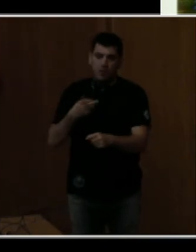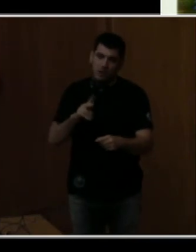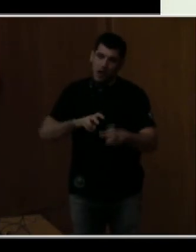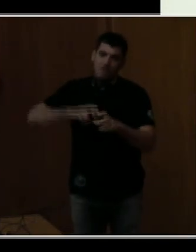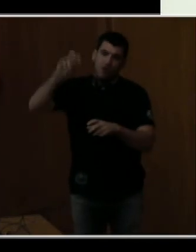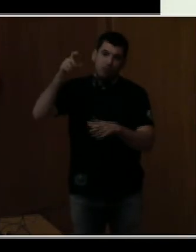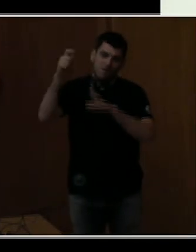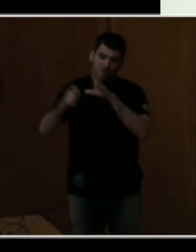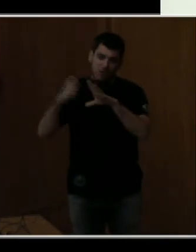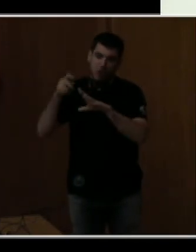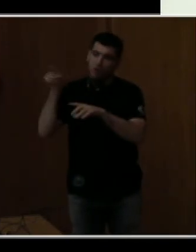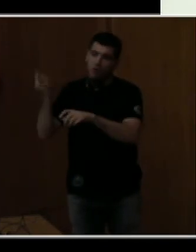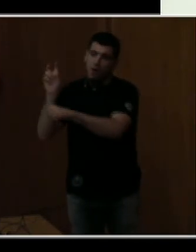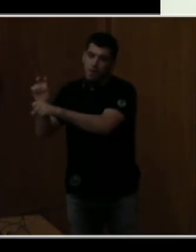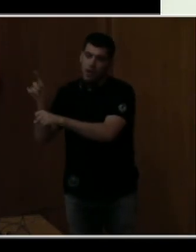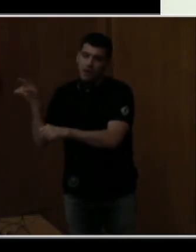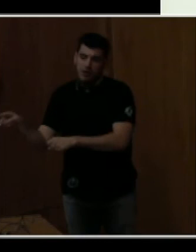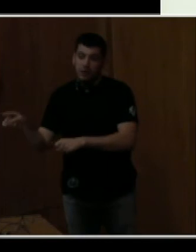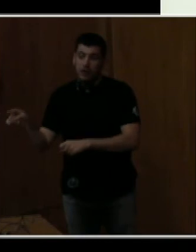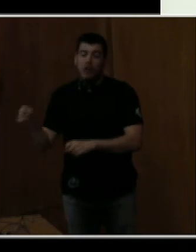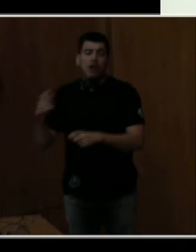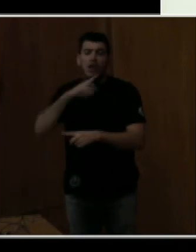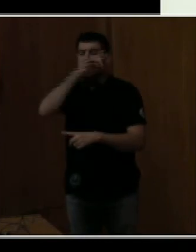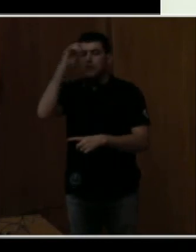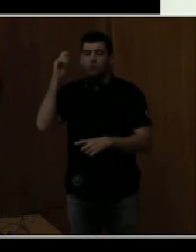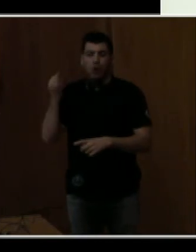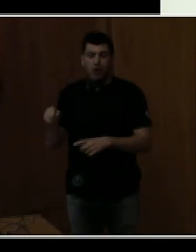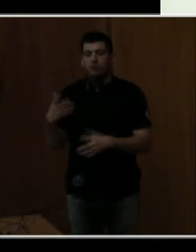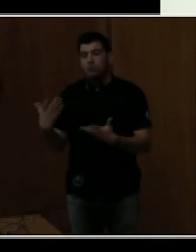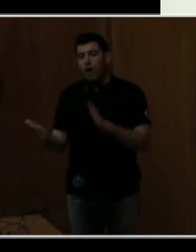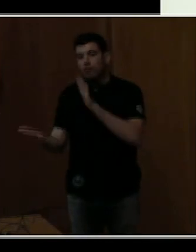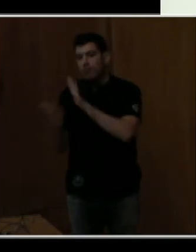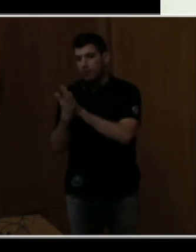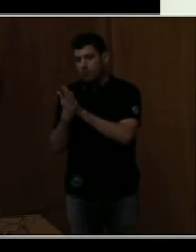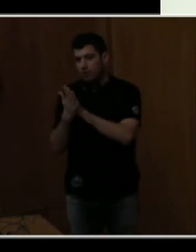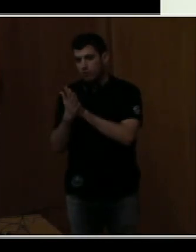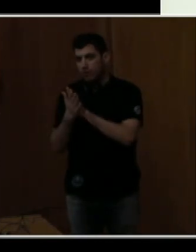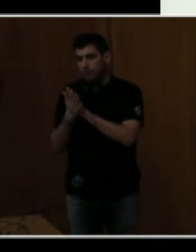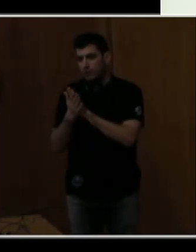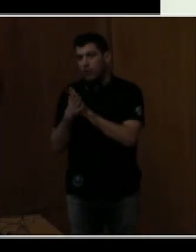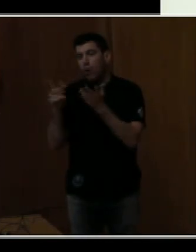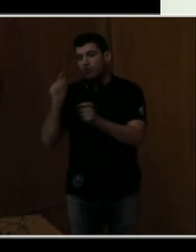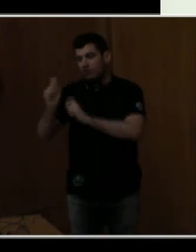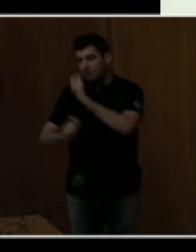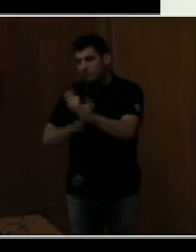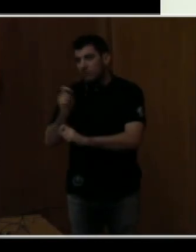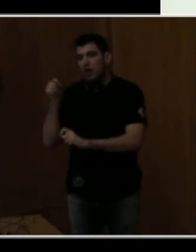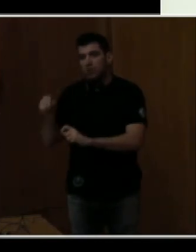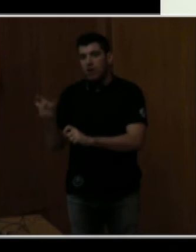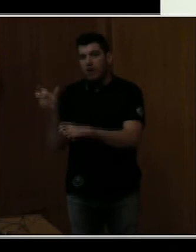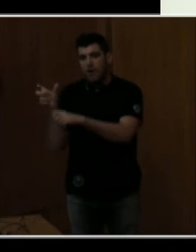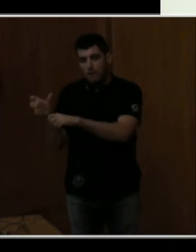αντίστοιχα. Οι δυσκολίες λοιπόν τώρα που αντιμετωπίζονται καθώς φτιάχνουμε τέτοια data centers,